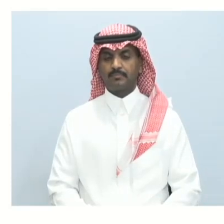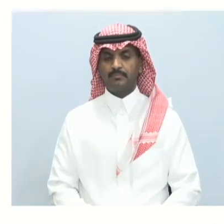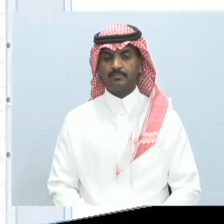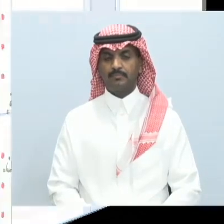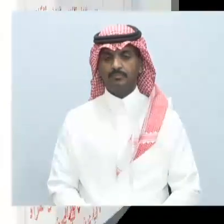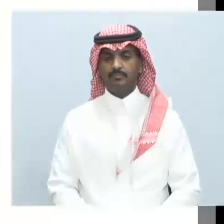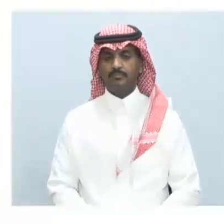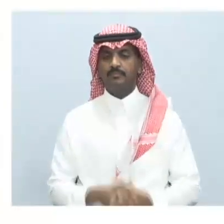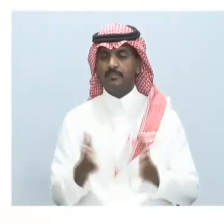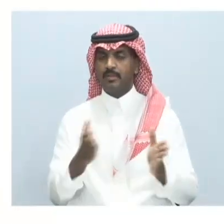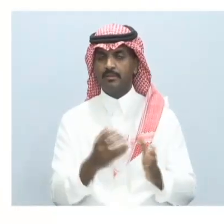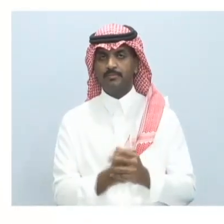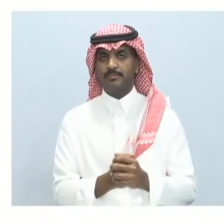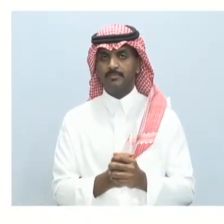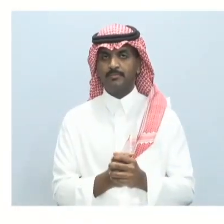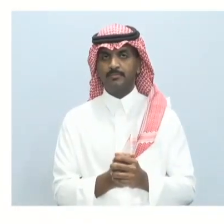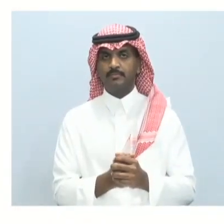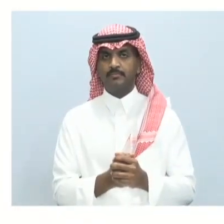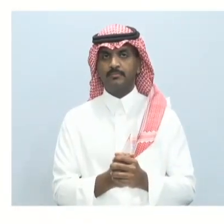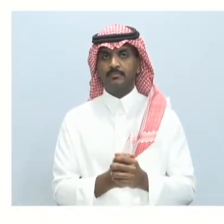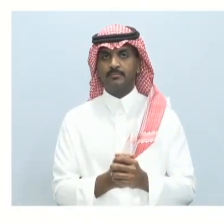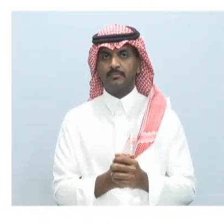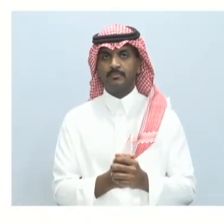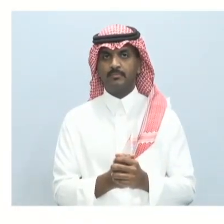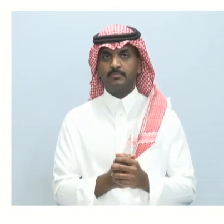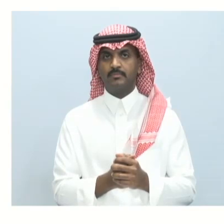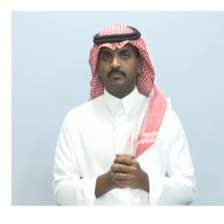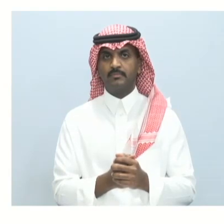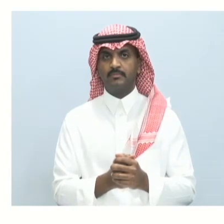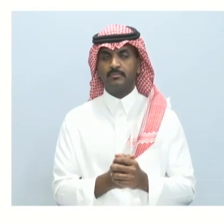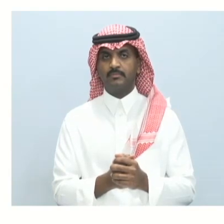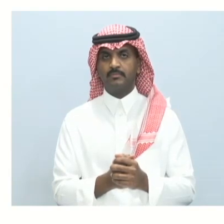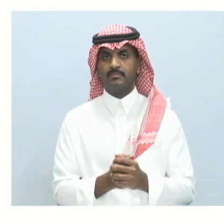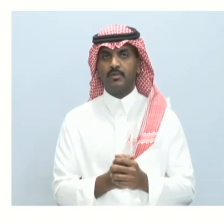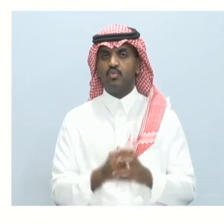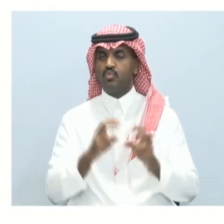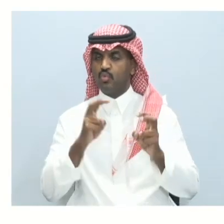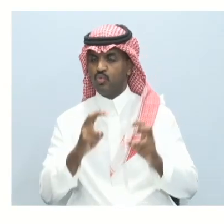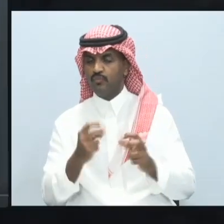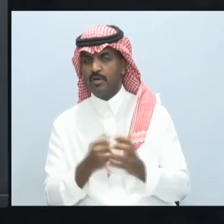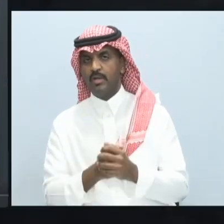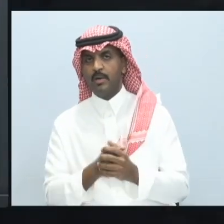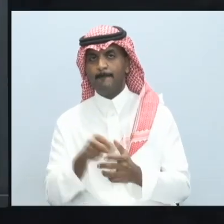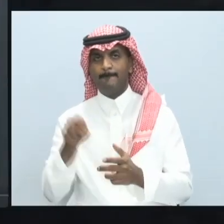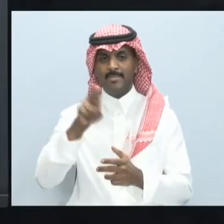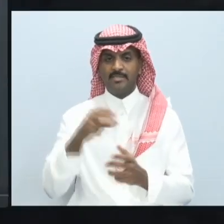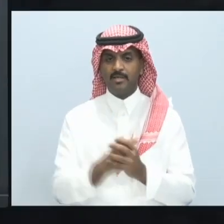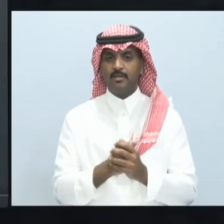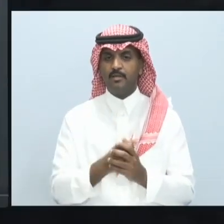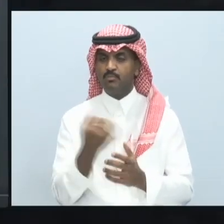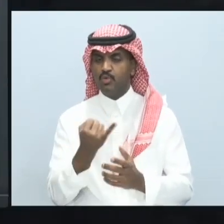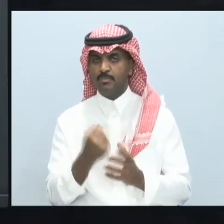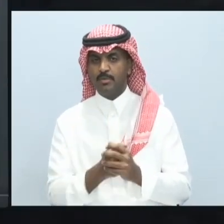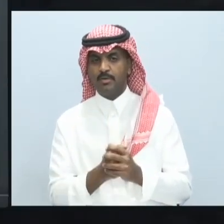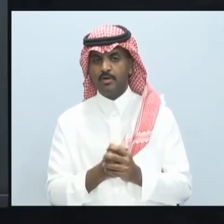بعد هذا اتي واياكم ايها الطلاب الطالبات للوقوف على مسائل مهمه متعلقه